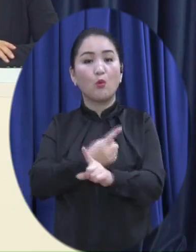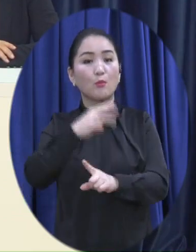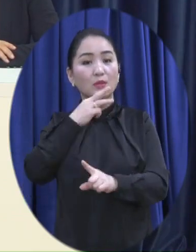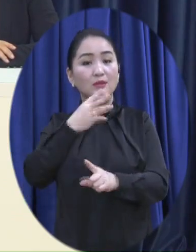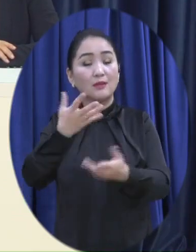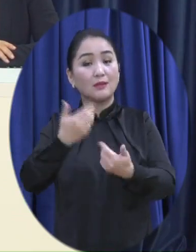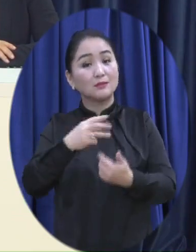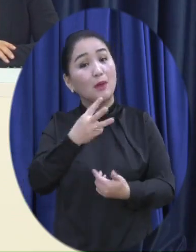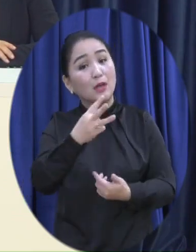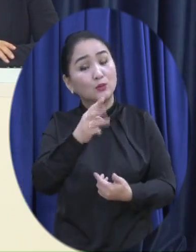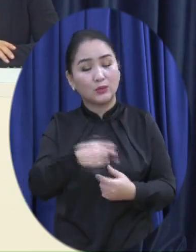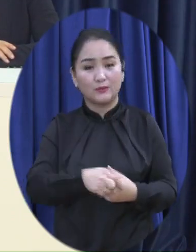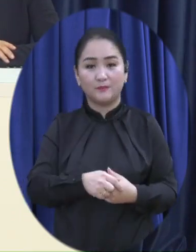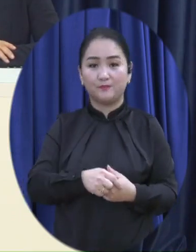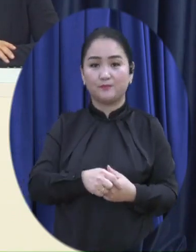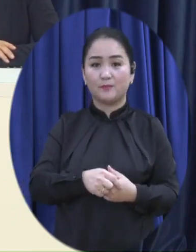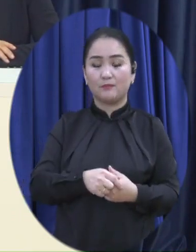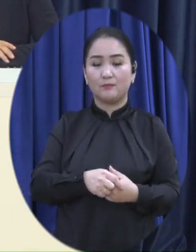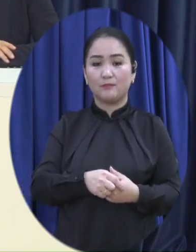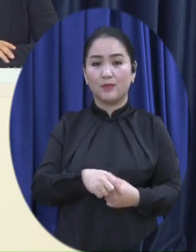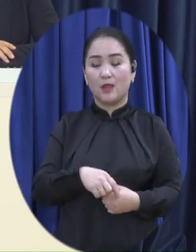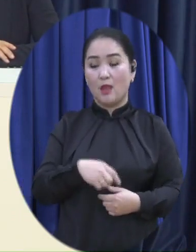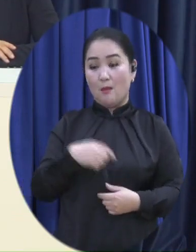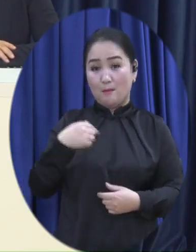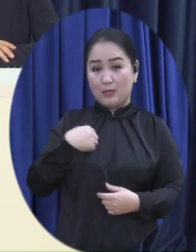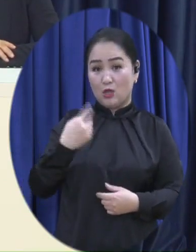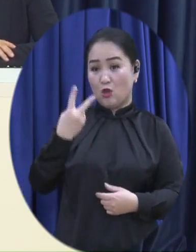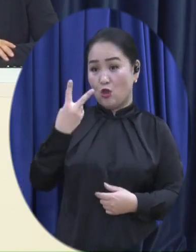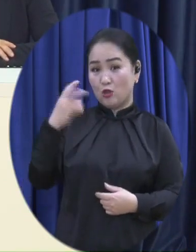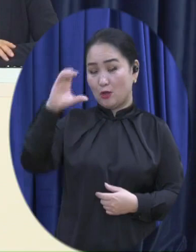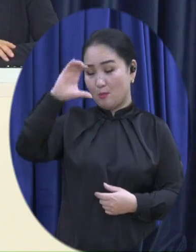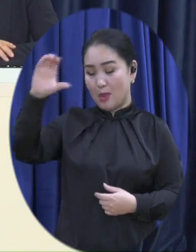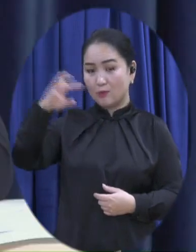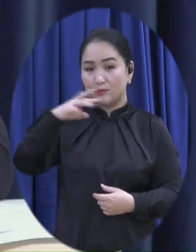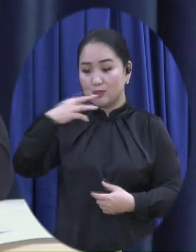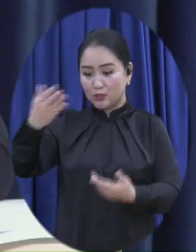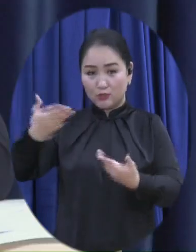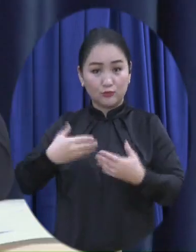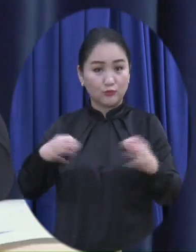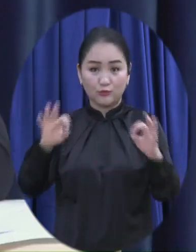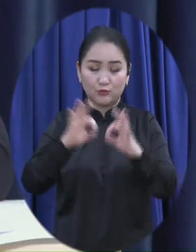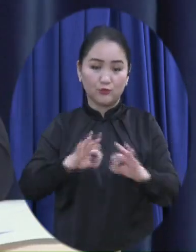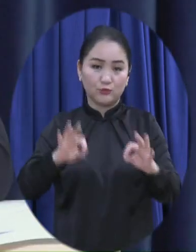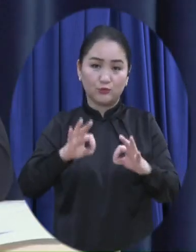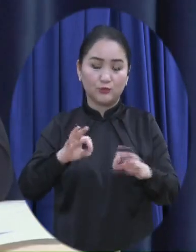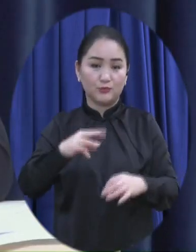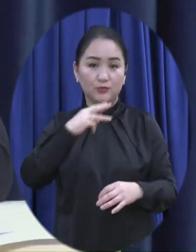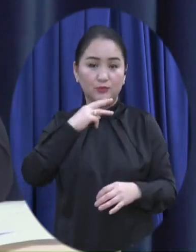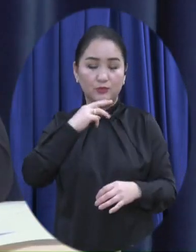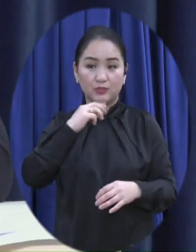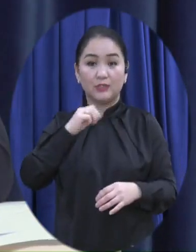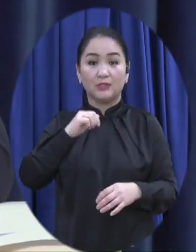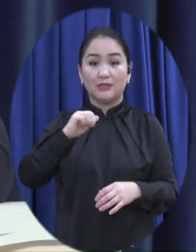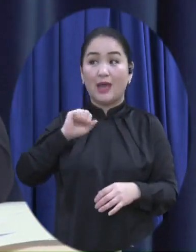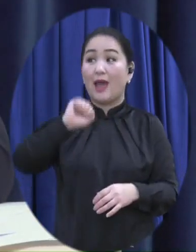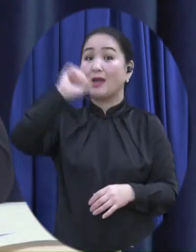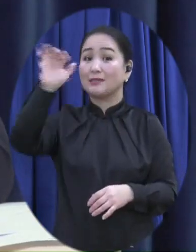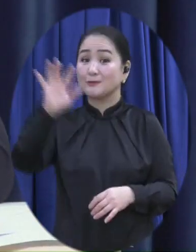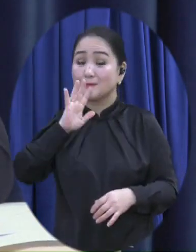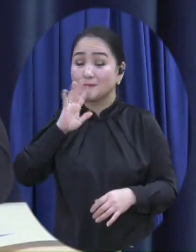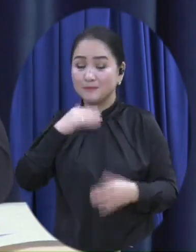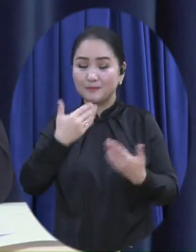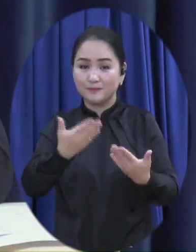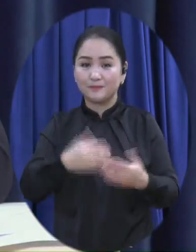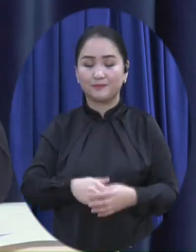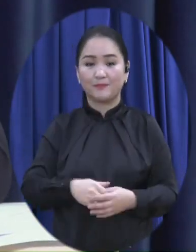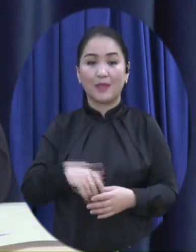Манай одоо хоёр үндэсэн байгууллагуудаас бол тийм мэдээлэл бол гараагүй. Энэ талаар бид нар одоо тодруулъя. За хоёрдугаарт нь